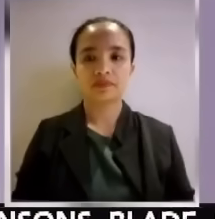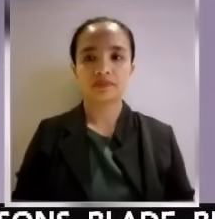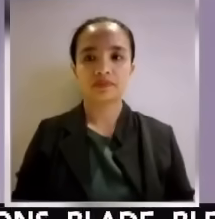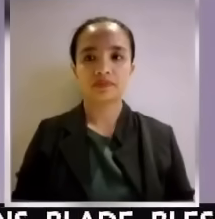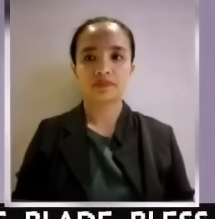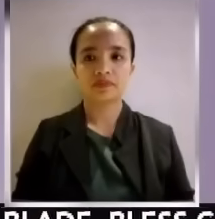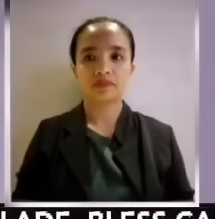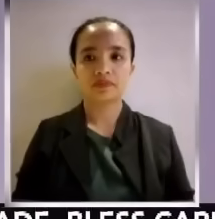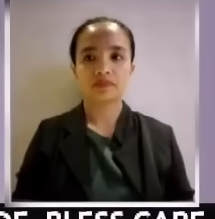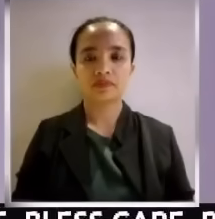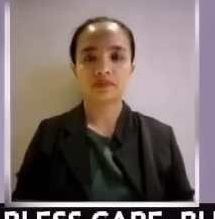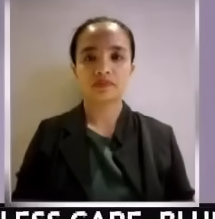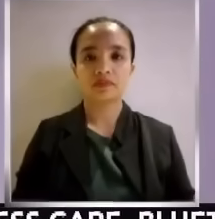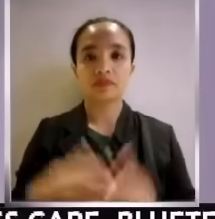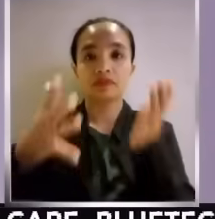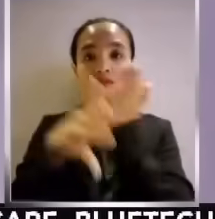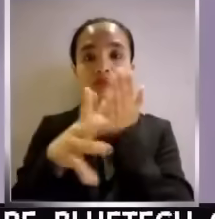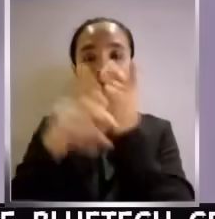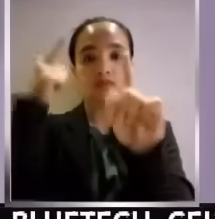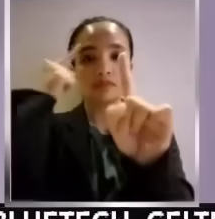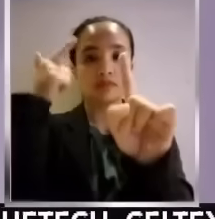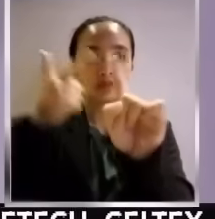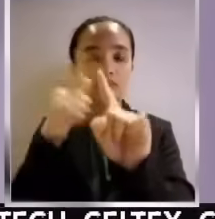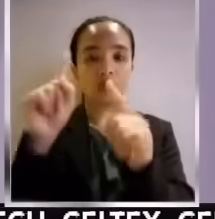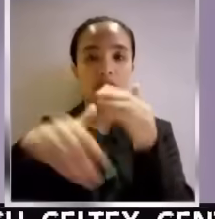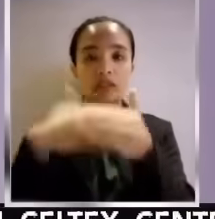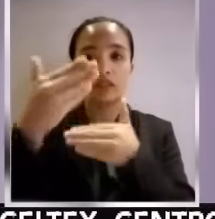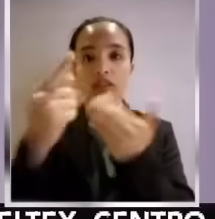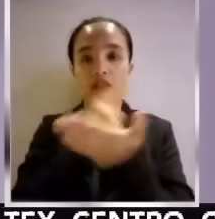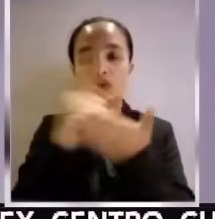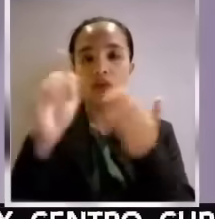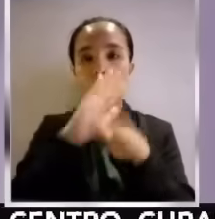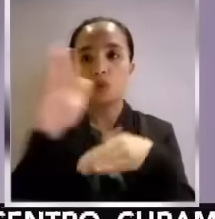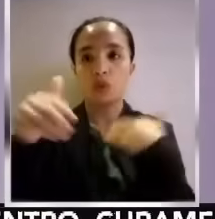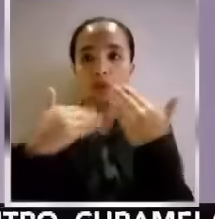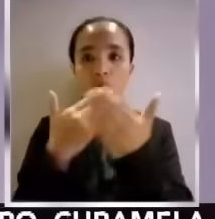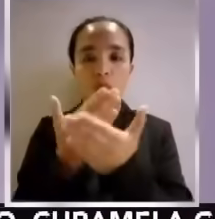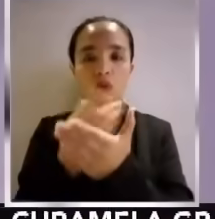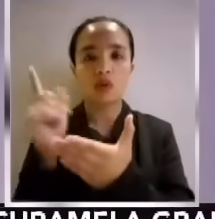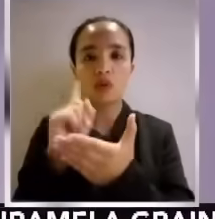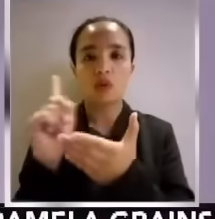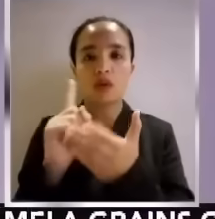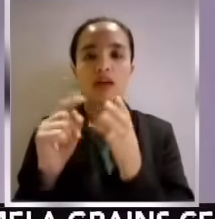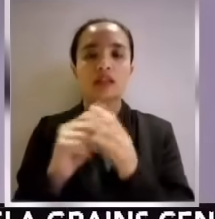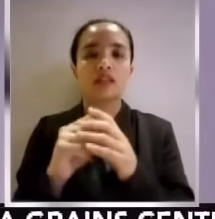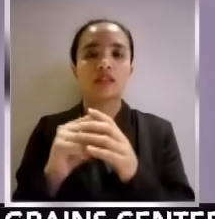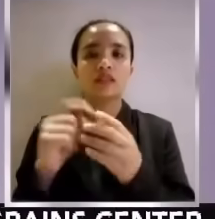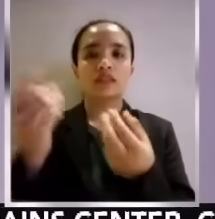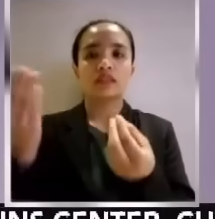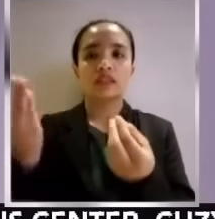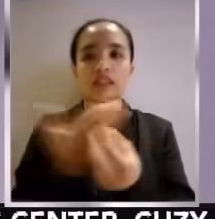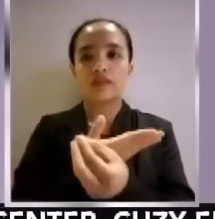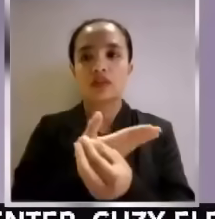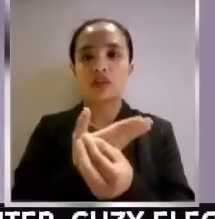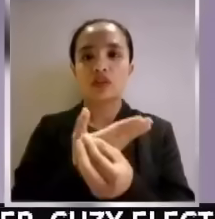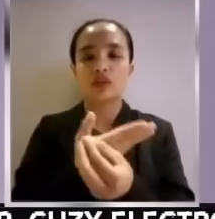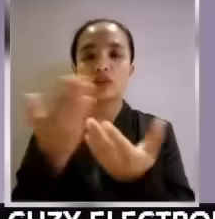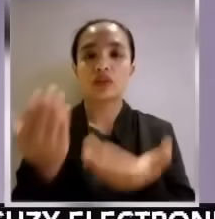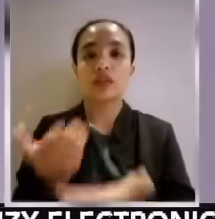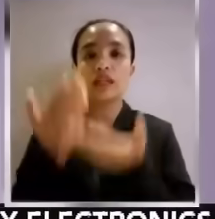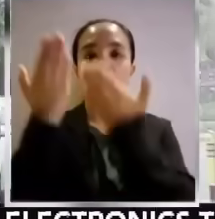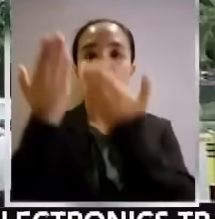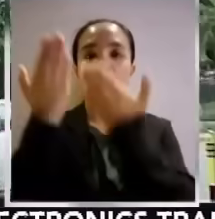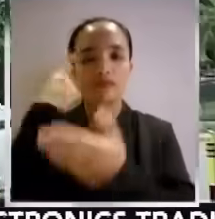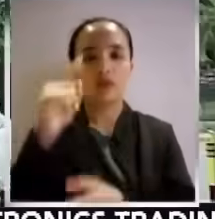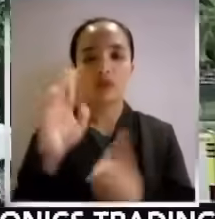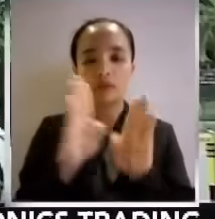Target ng COMELEC na maresolba sa susunod na linggo lahat ng pending disqualification cases para sa mga tatakbo sa barangay at sangguniang kabataan